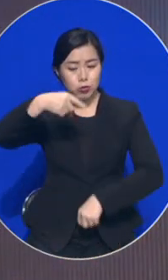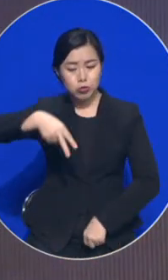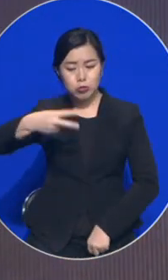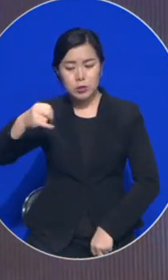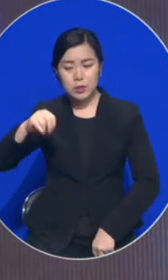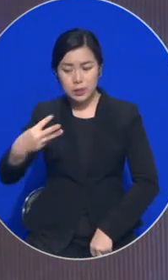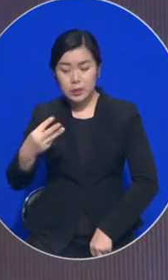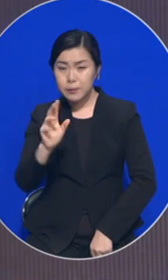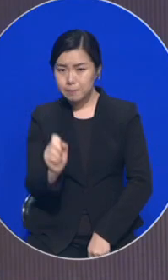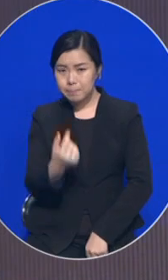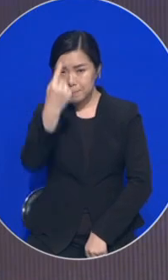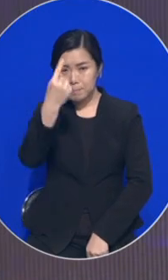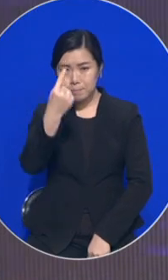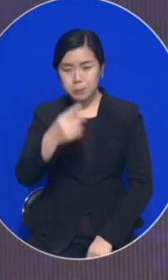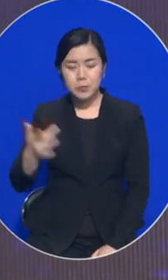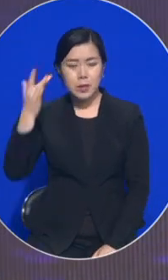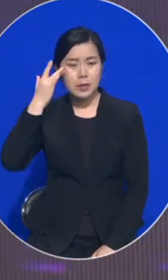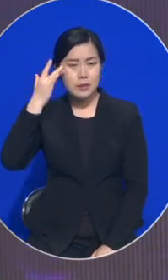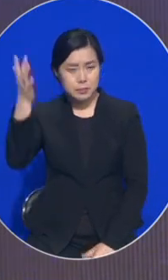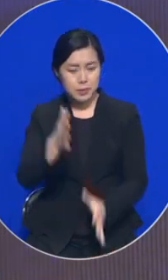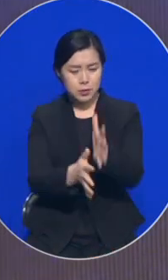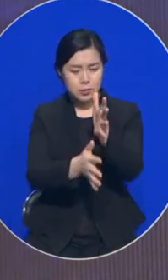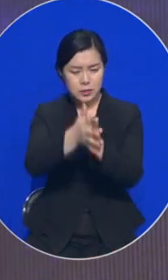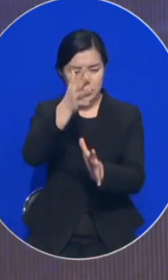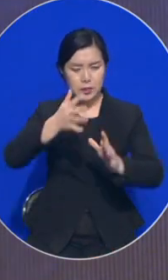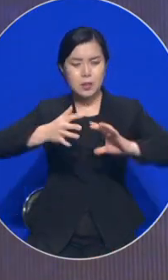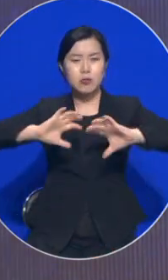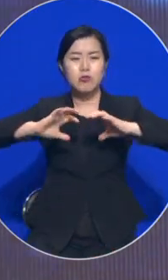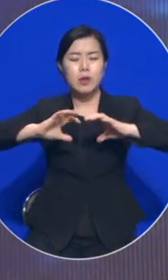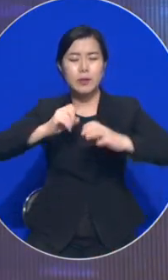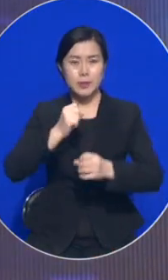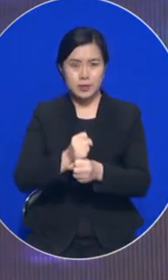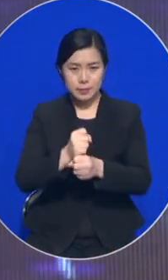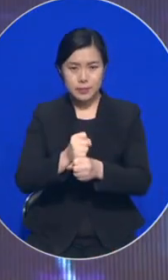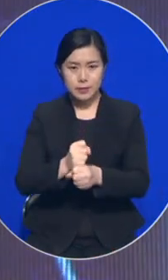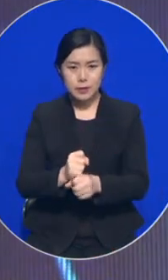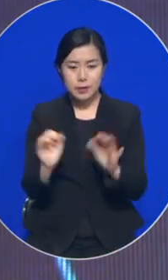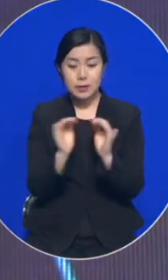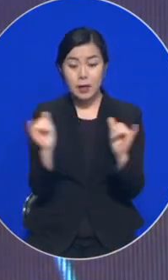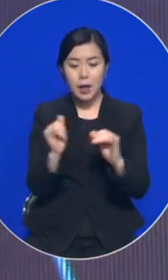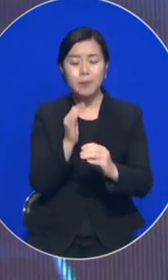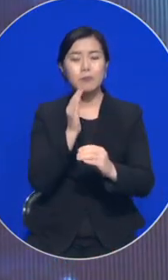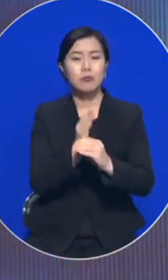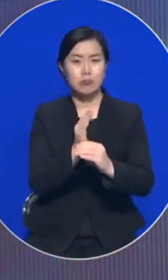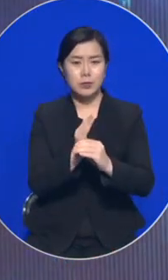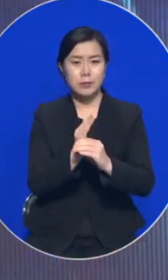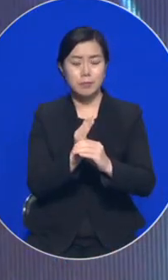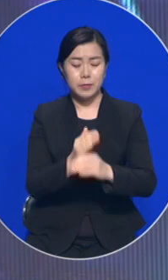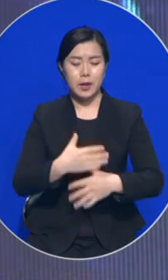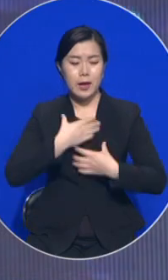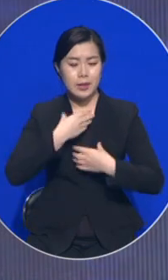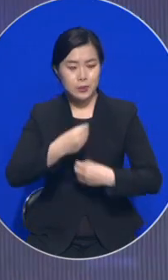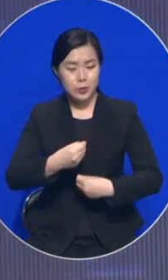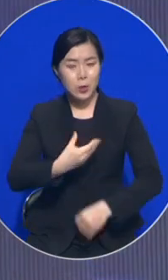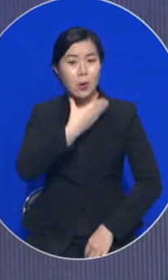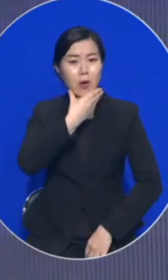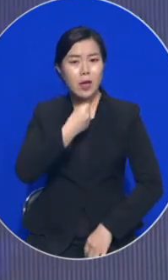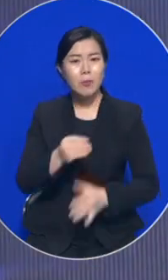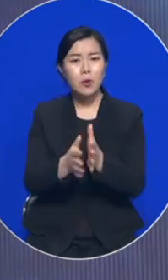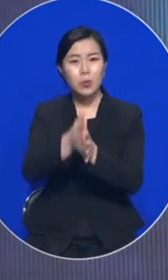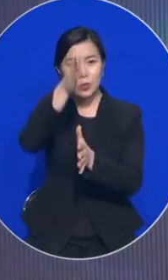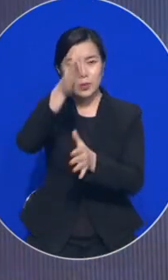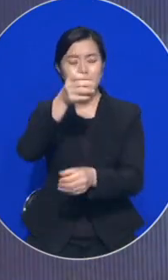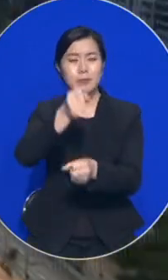최고의 스마트시티 국가로 나아가고자 합니다. 사람 중심의 안전하고 행복한 도시를